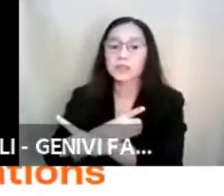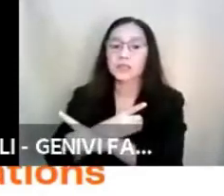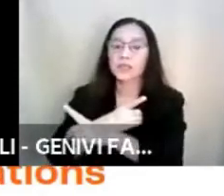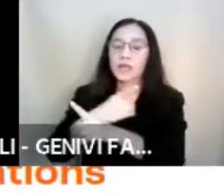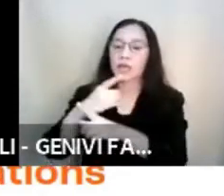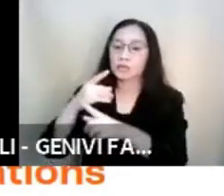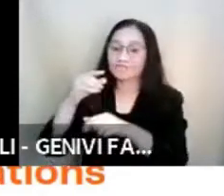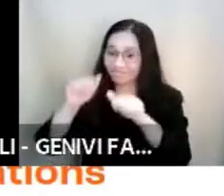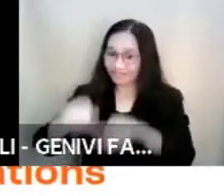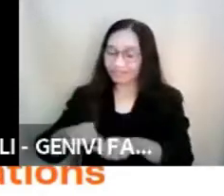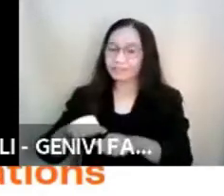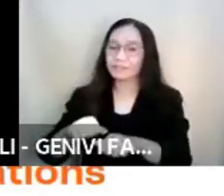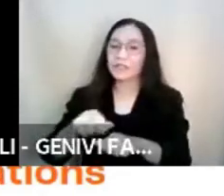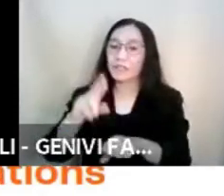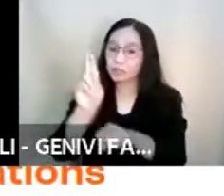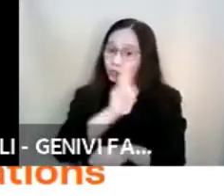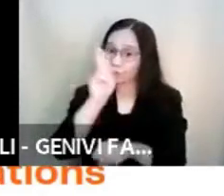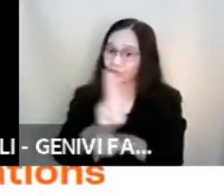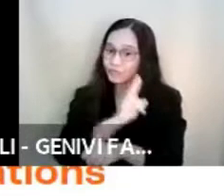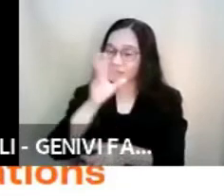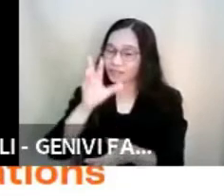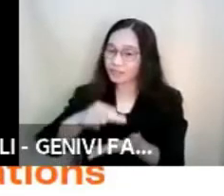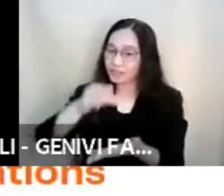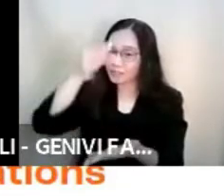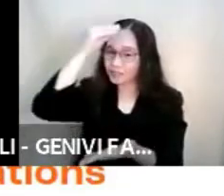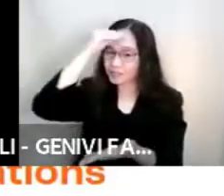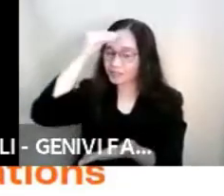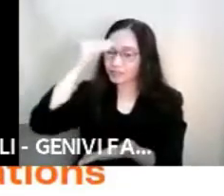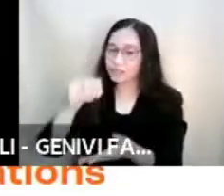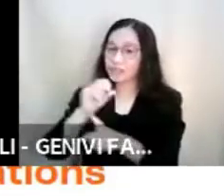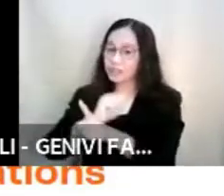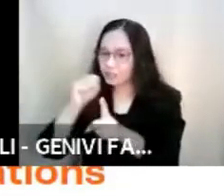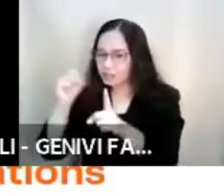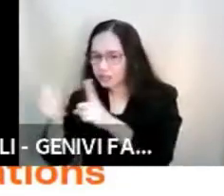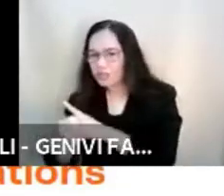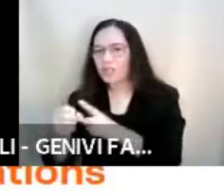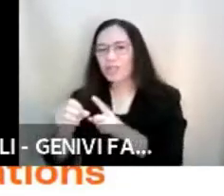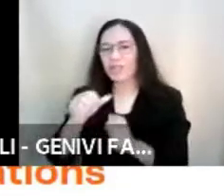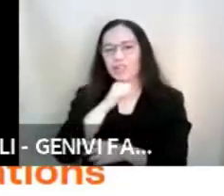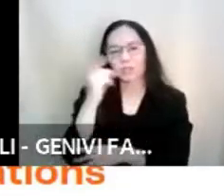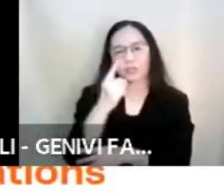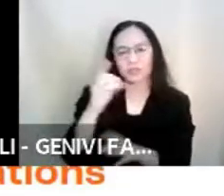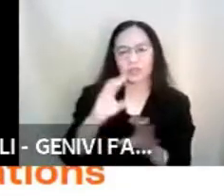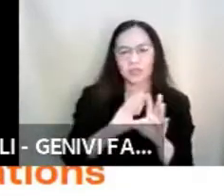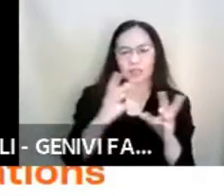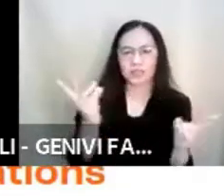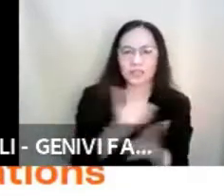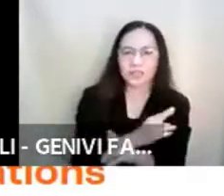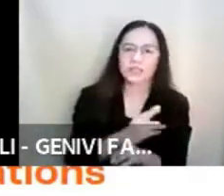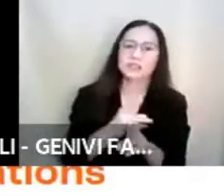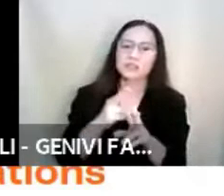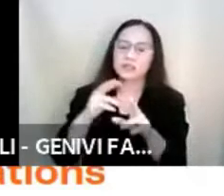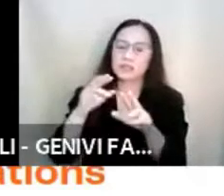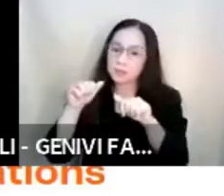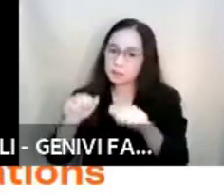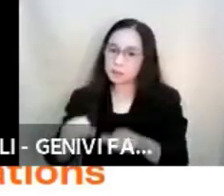ma-apply nila yung natututunan nila sa isang setting, hindi lang sa classroom or sa therapy, kundi ma-apply